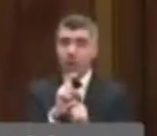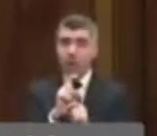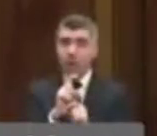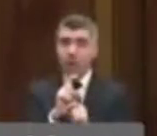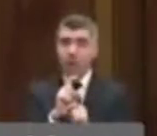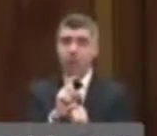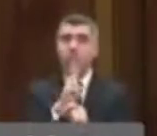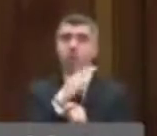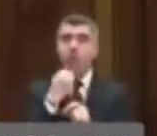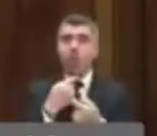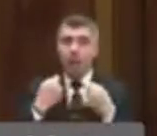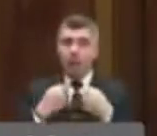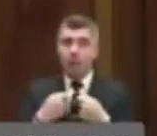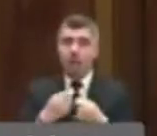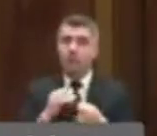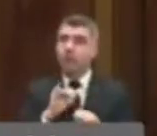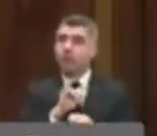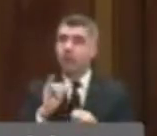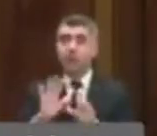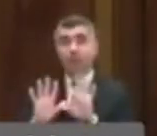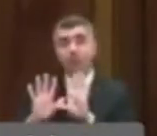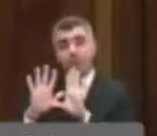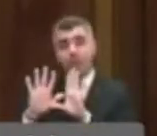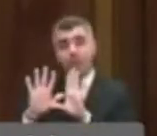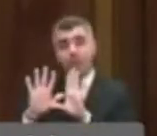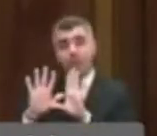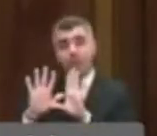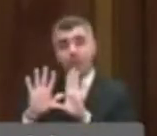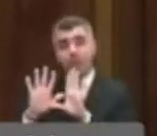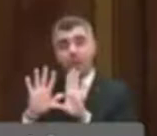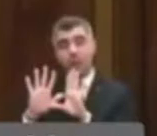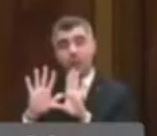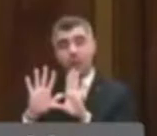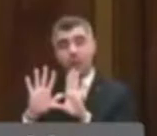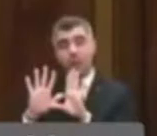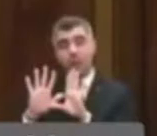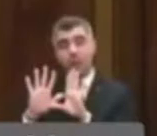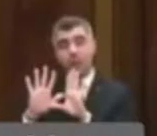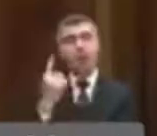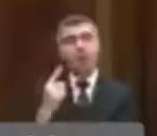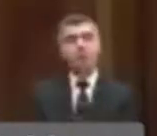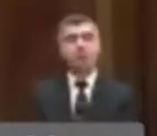ثقافة، بوندون 10 ما كانش مساءلة، كان سؤال واحد.